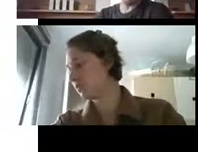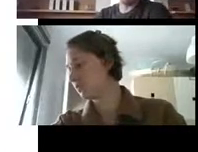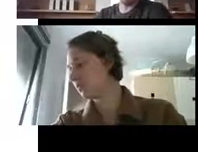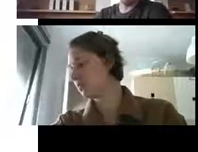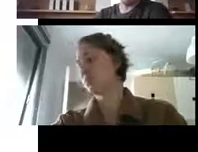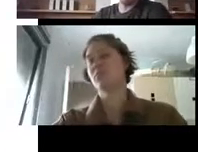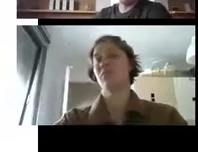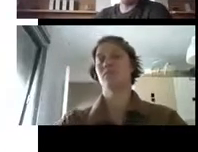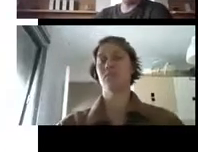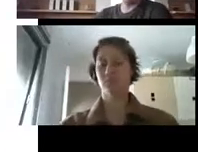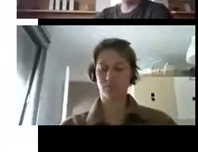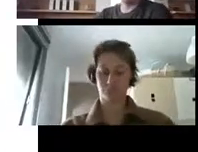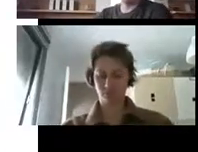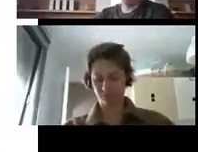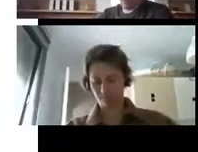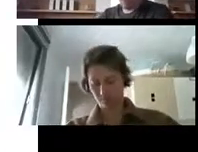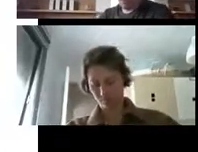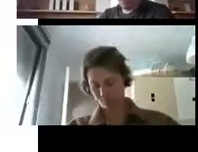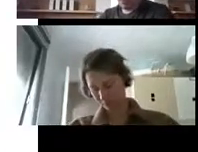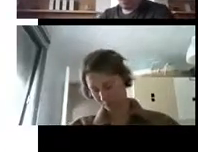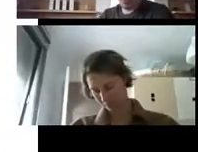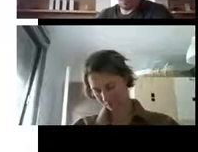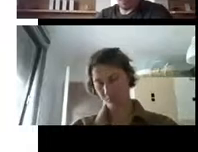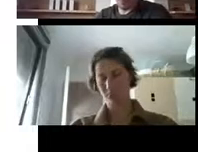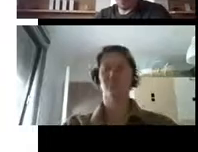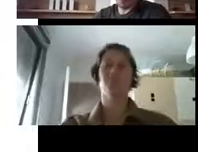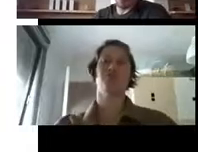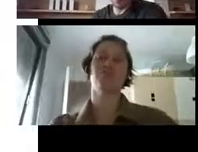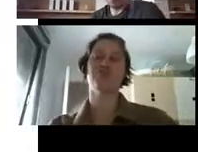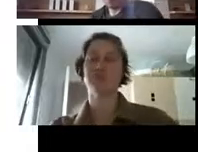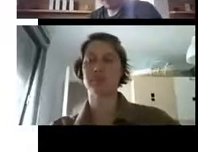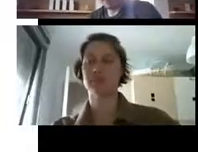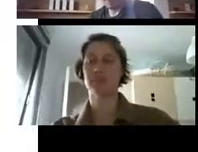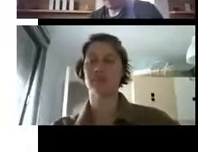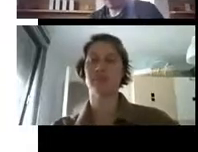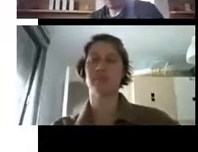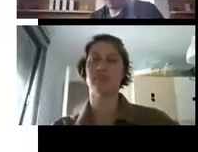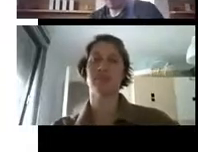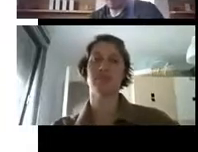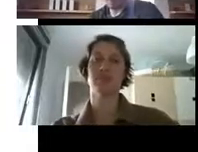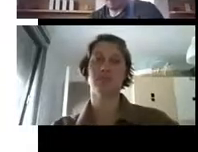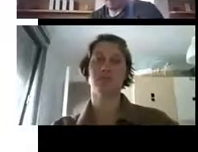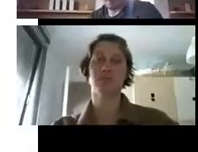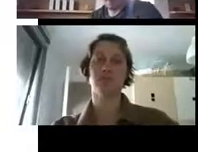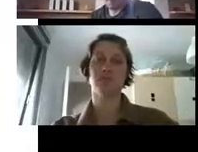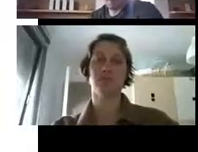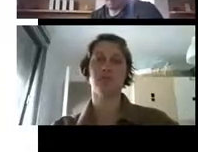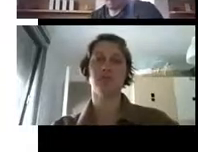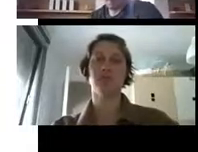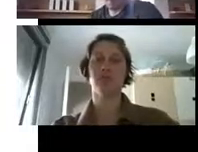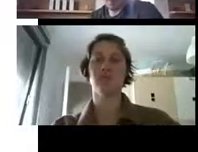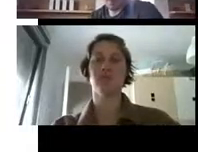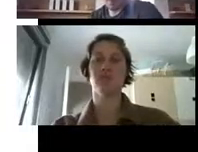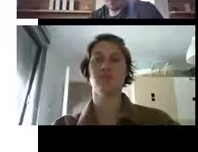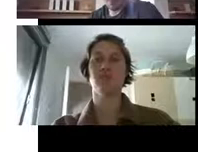terugvinden, voor moest je het toch wel een keer willen bekijken om het toch te laten doorgaan. Vermijd aanwezigheid van externe. Dat is op zich, zoals